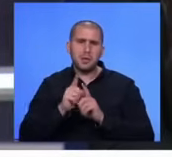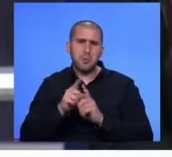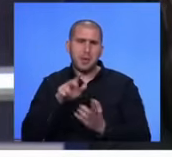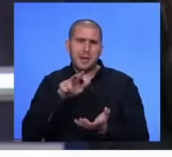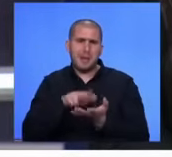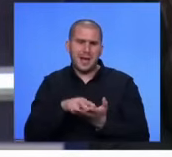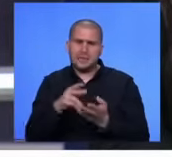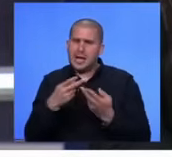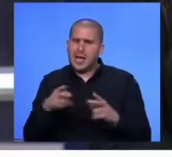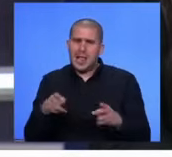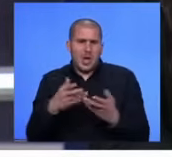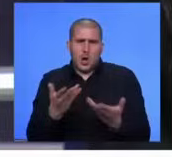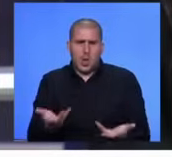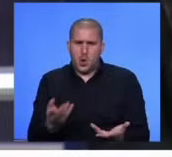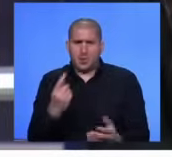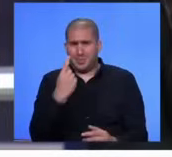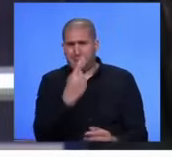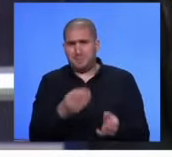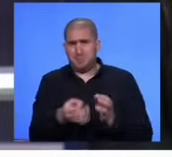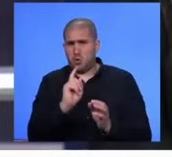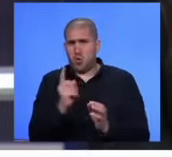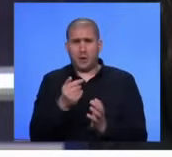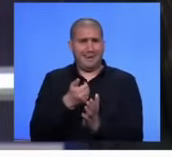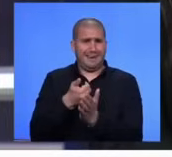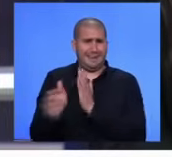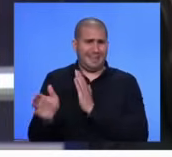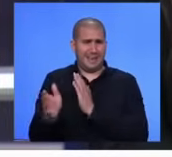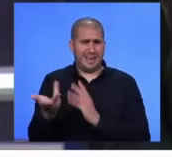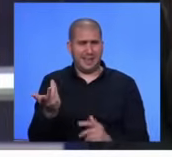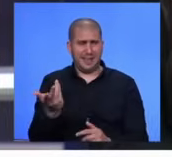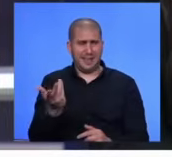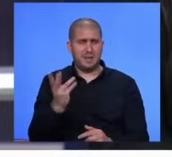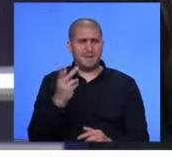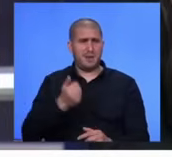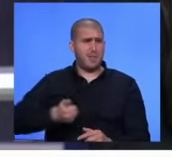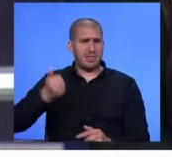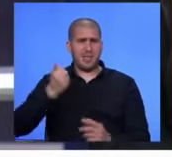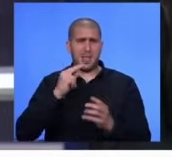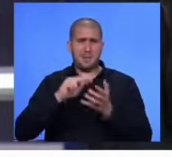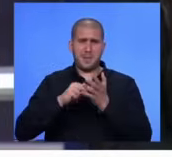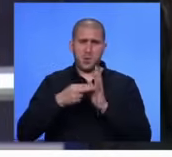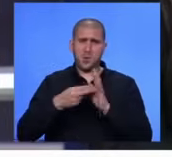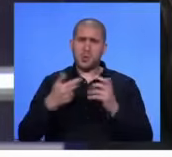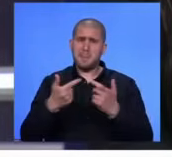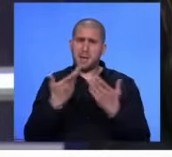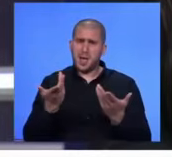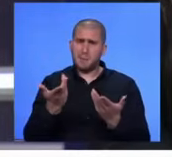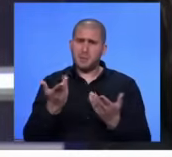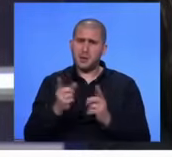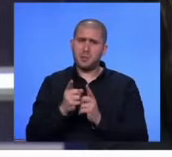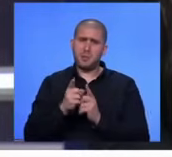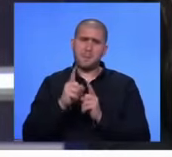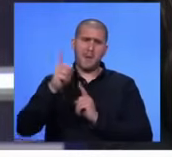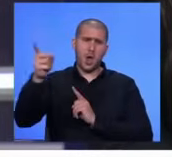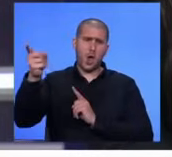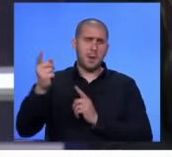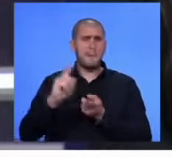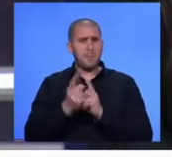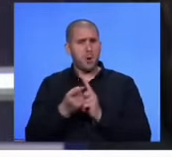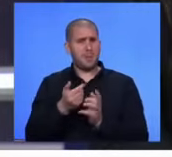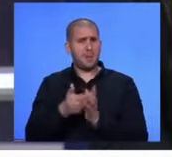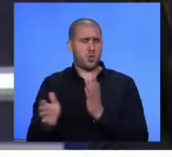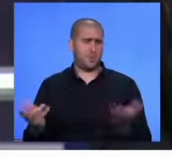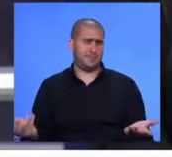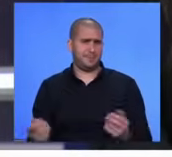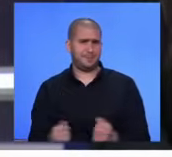לא יכול להיות שהוא לא ידחה על הסף וינהל את המדיניות של המלחמה okay. בשלט רחוק עכשיו, במקום לדחות.